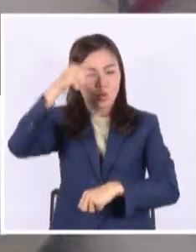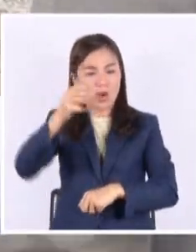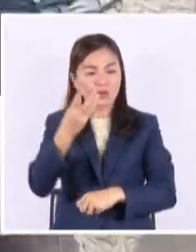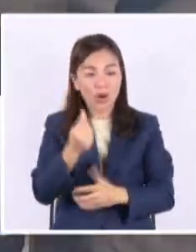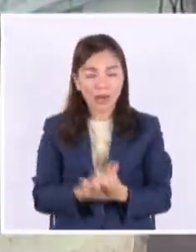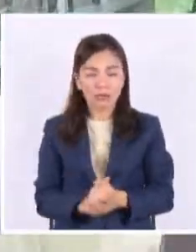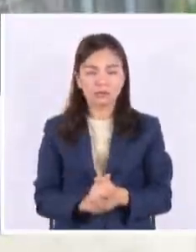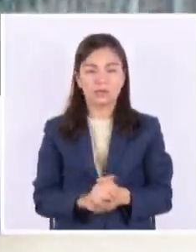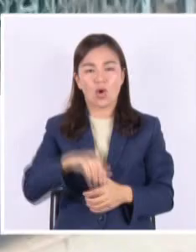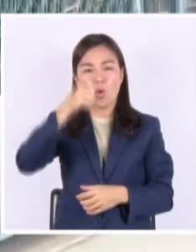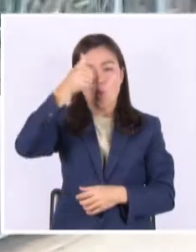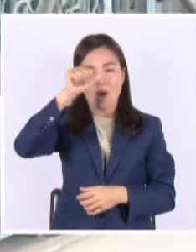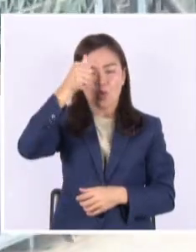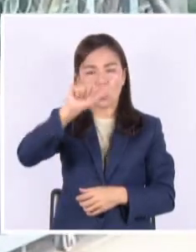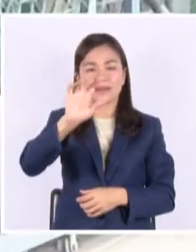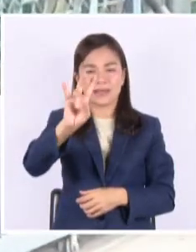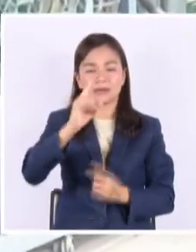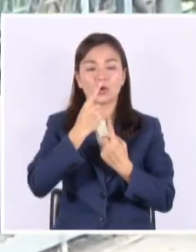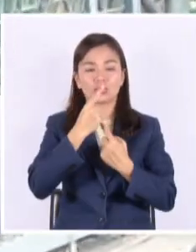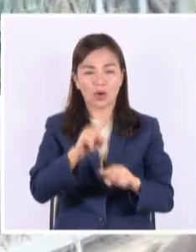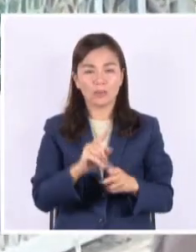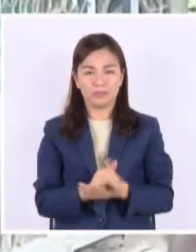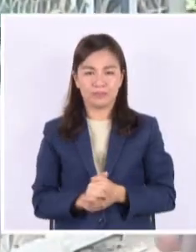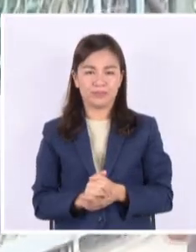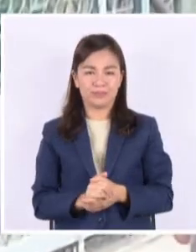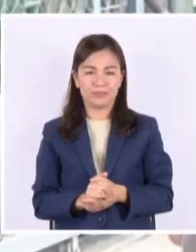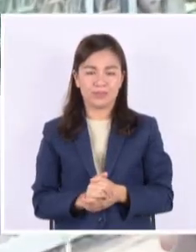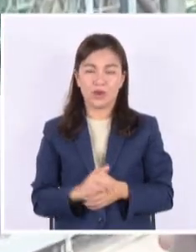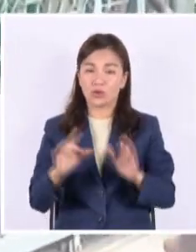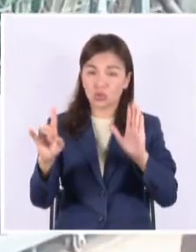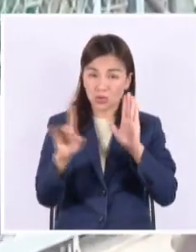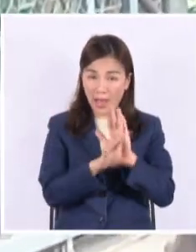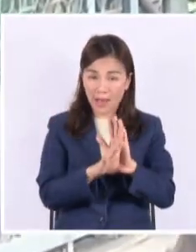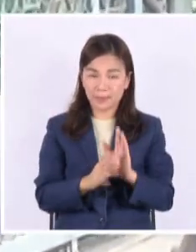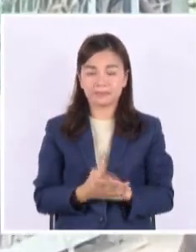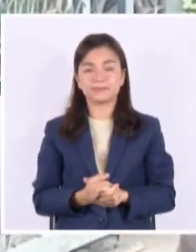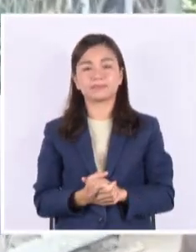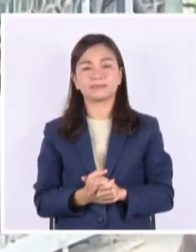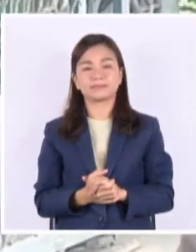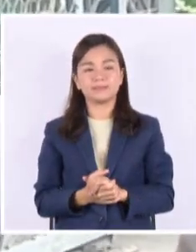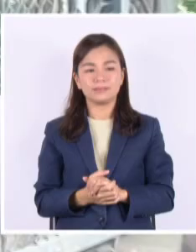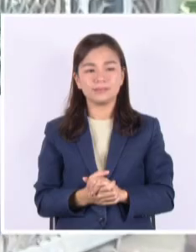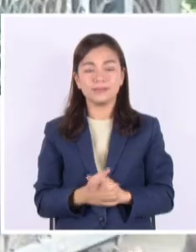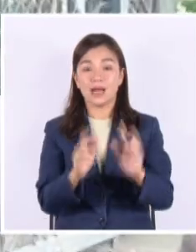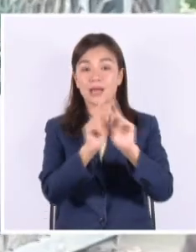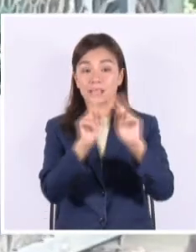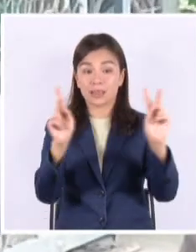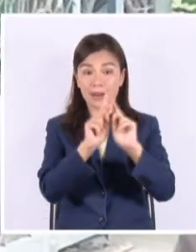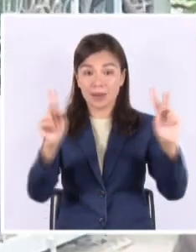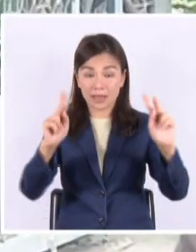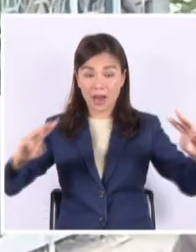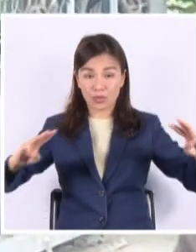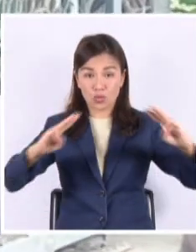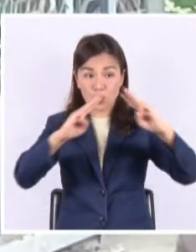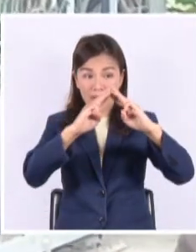วันขอเวลา7วันนะครับสุดท้ายเนี่ยคุณผู้ชมฮะทางคณะกรรมการวัดประสานศูนย์คุ้มครอง